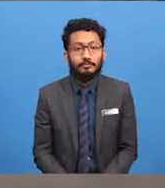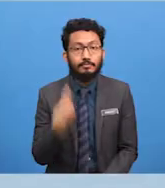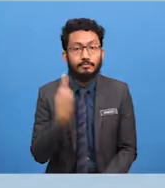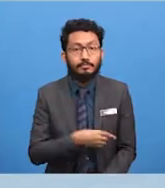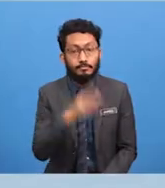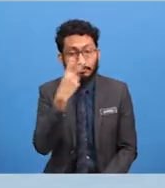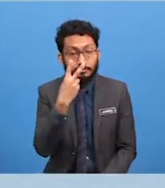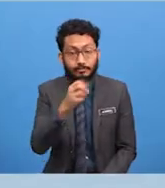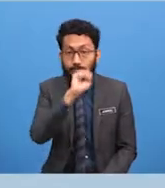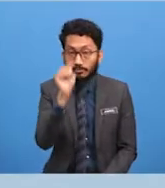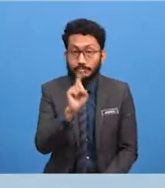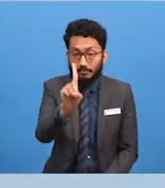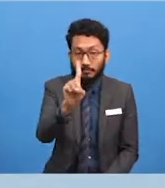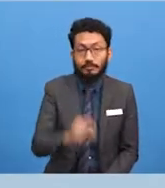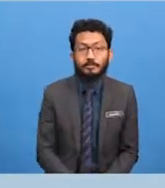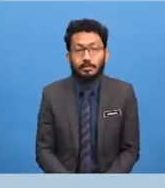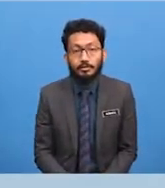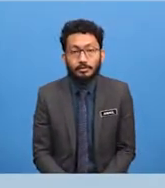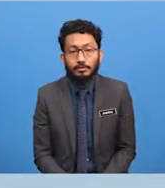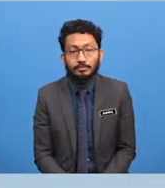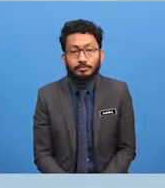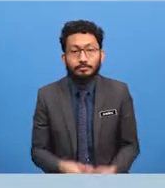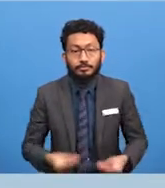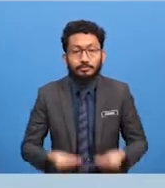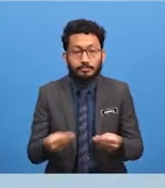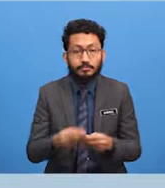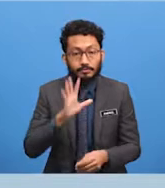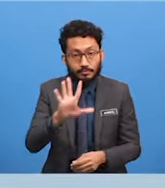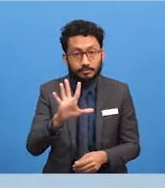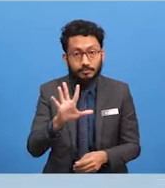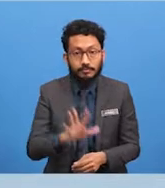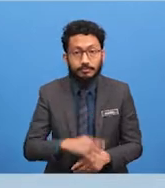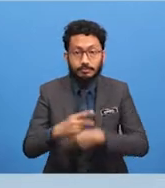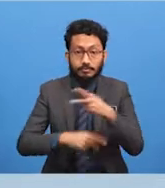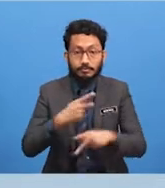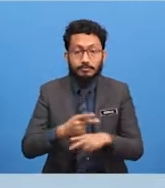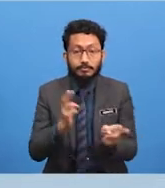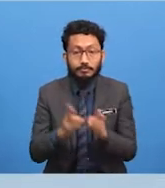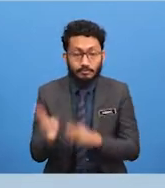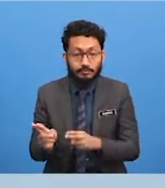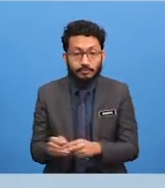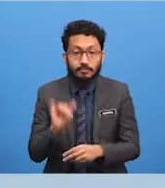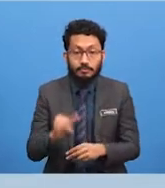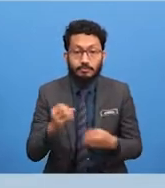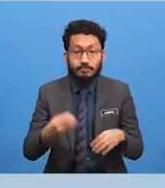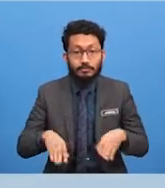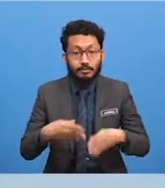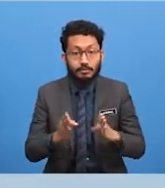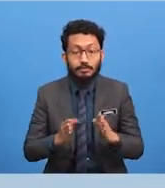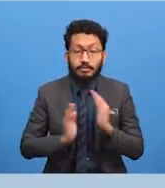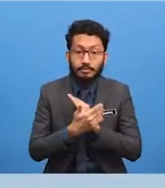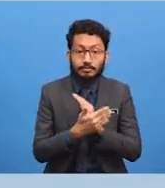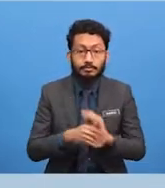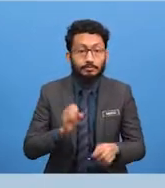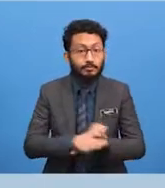lihat soalan 1. Berikan 5 proses perancangan yang dijalankan oleh